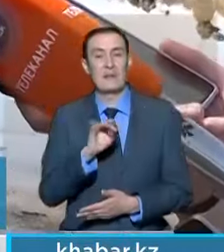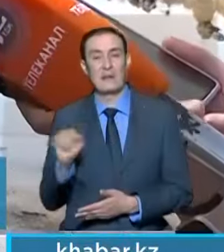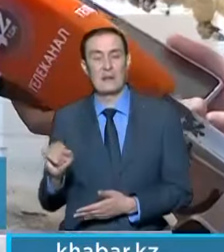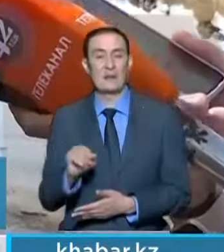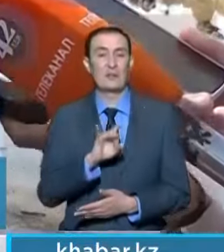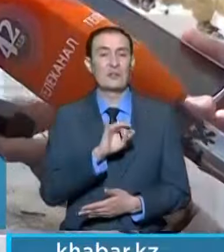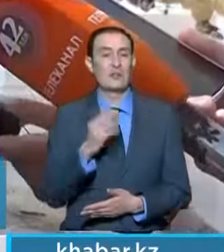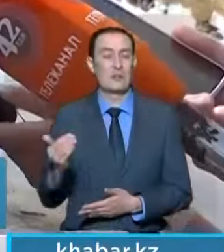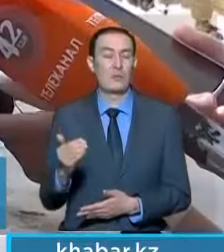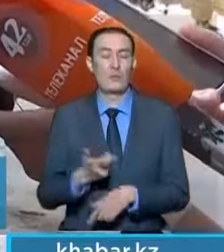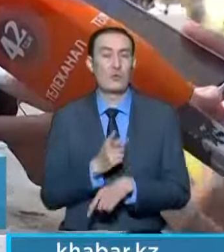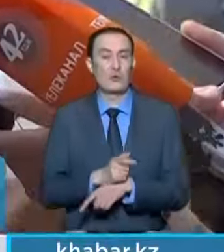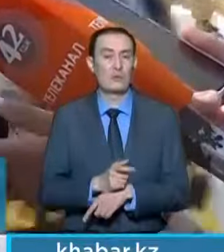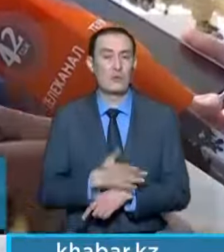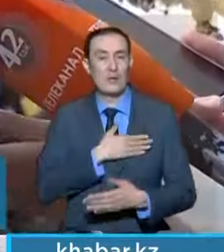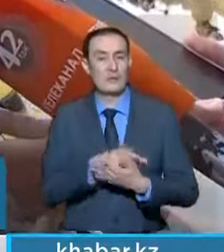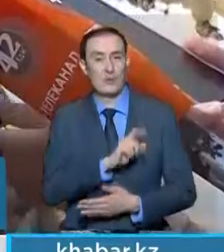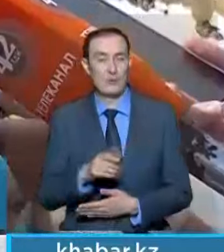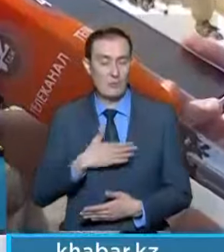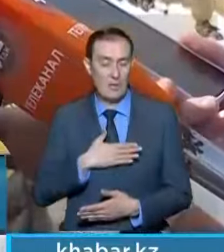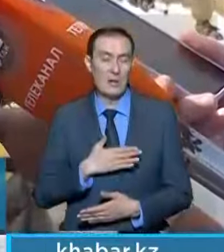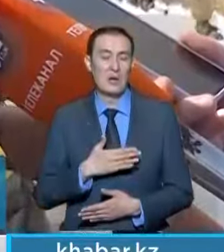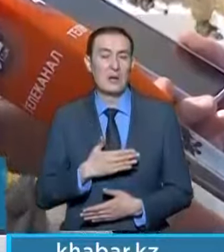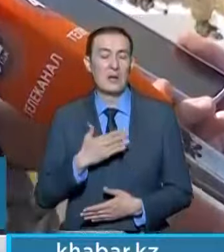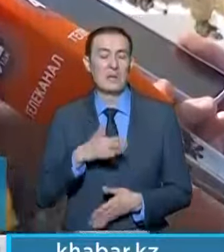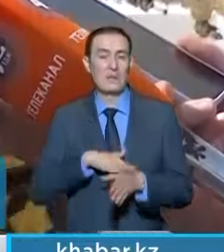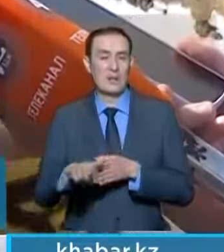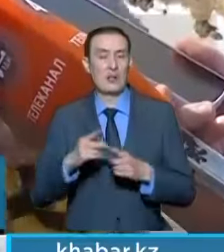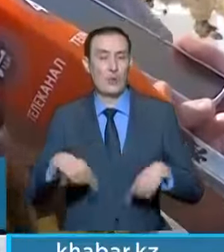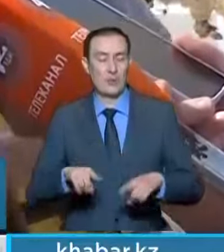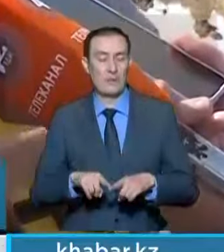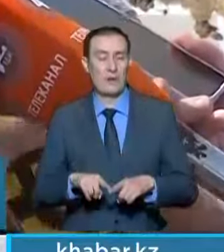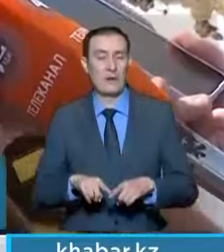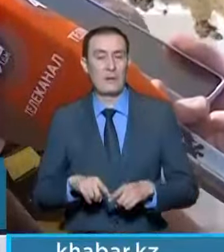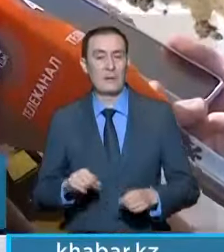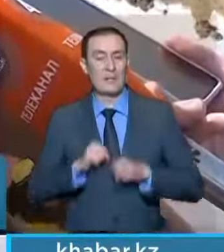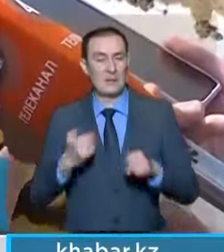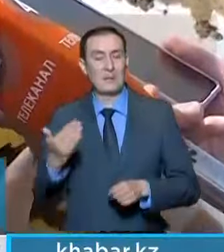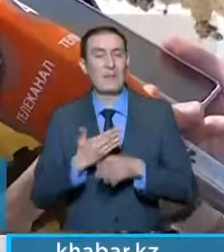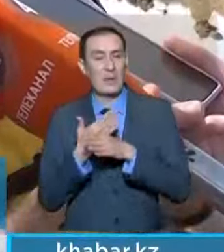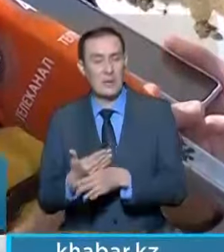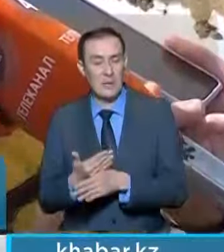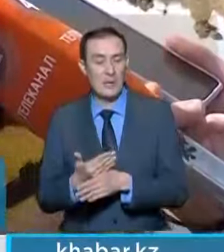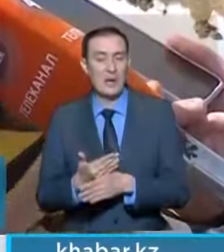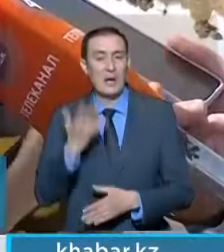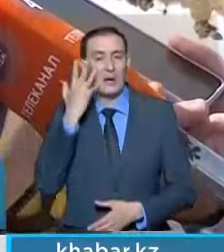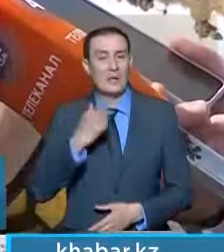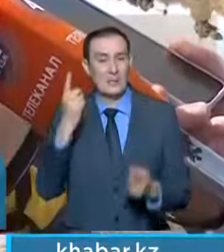Речник. Да, там очень активны жители. Мы со стороны местного исполнительного органа максимально помогаем. Когда я сказал, да,